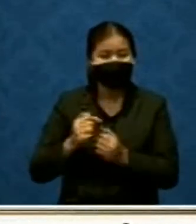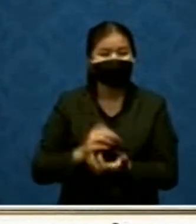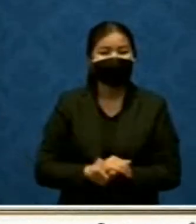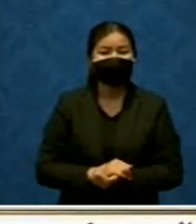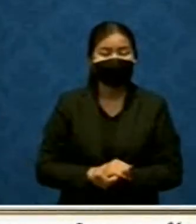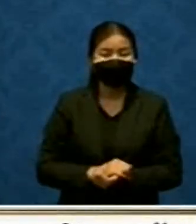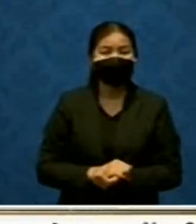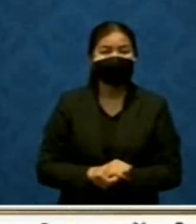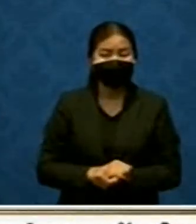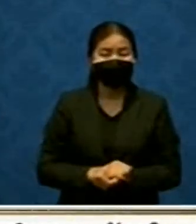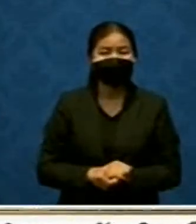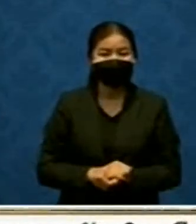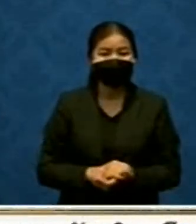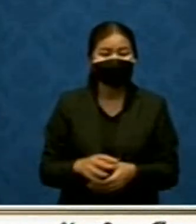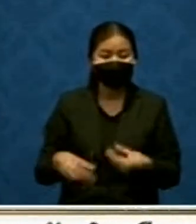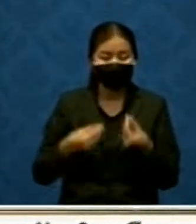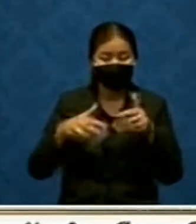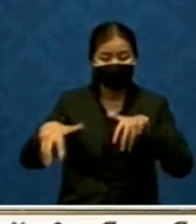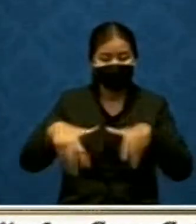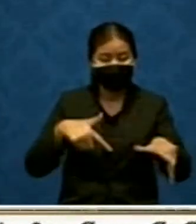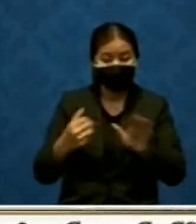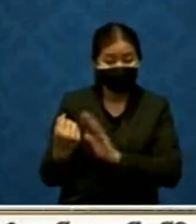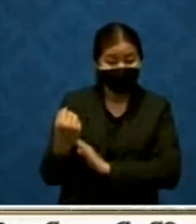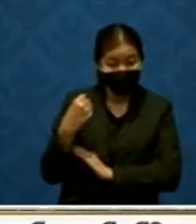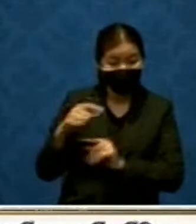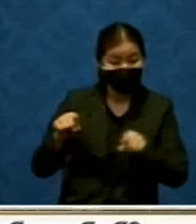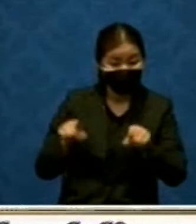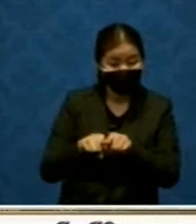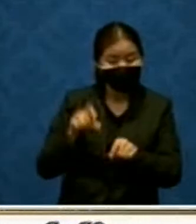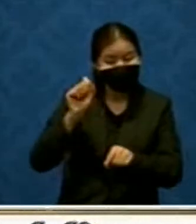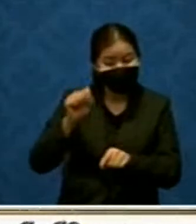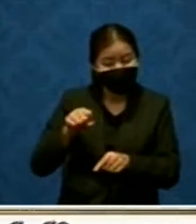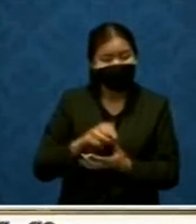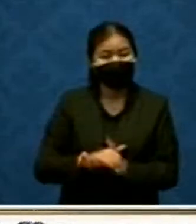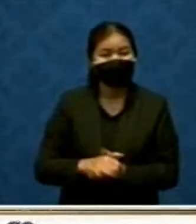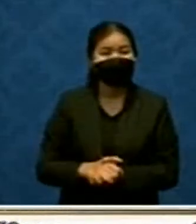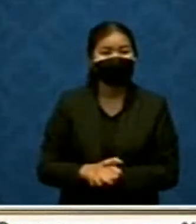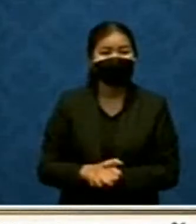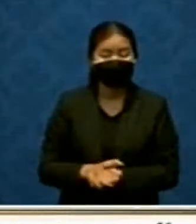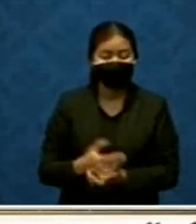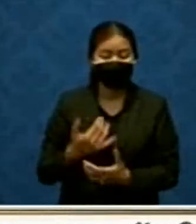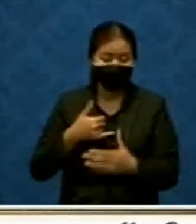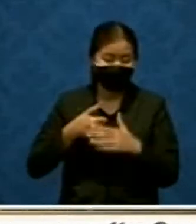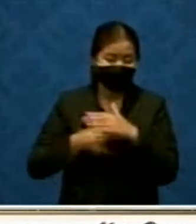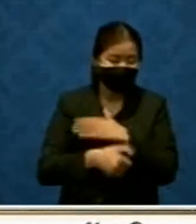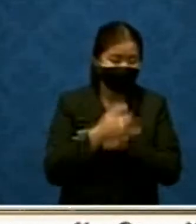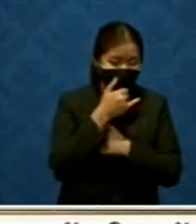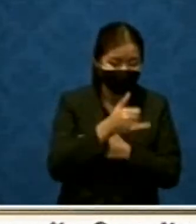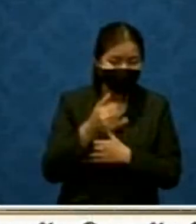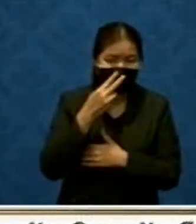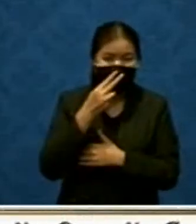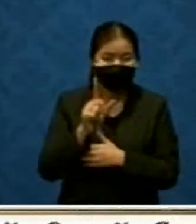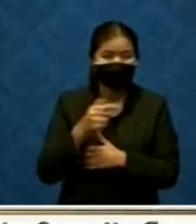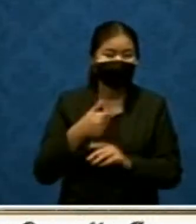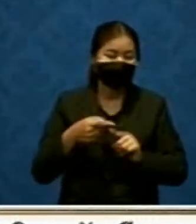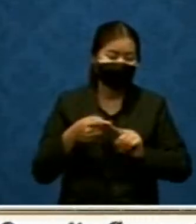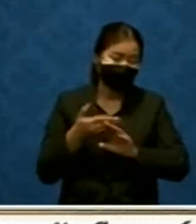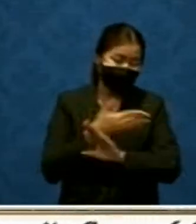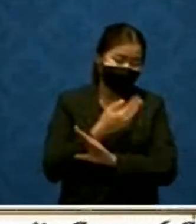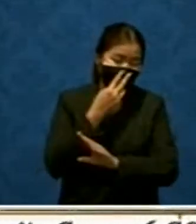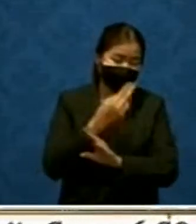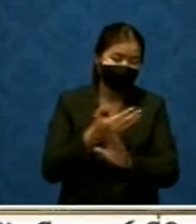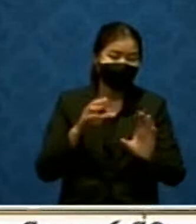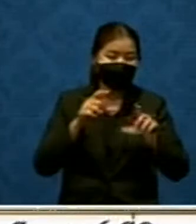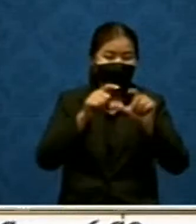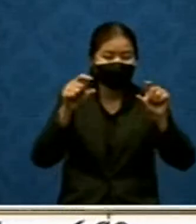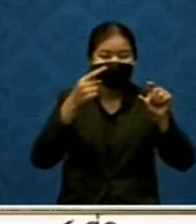ของพนประชาชน มความมนคงไหมไมได้ตอบโจทยอะไรเลย พอลงไปดในไส้เล่มขาว ขาดแดง ไปดูแต่ละกระสว